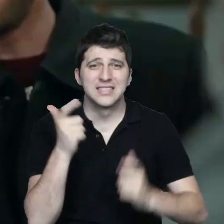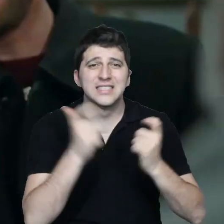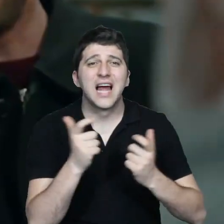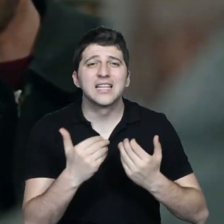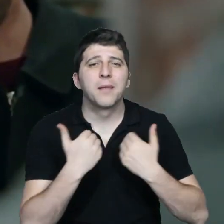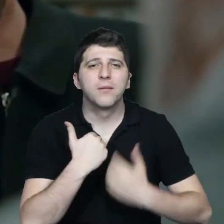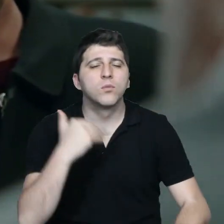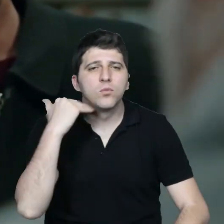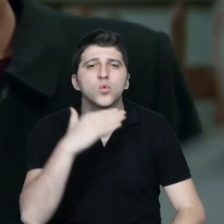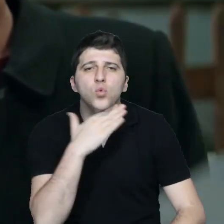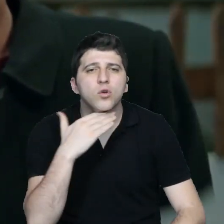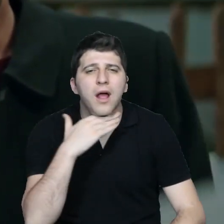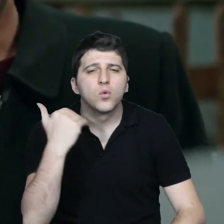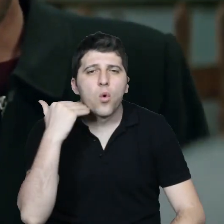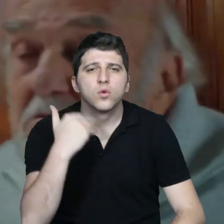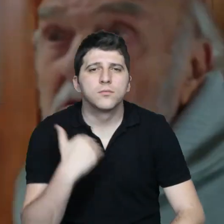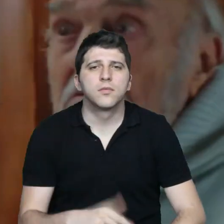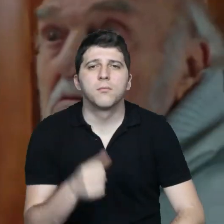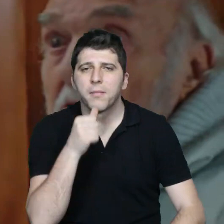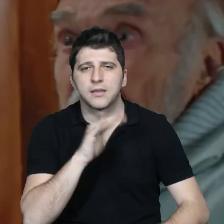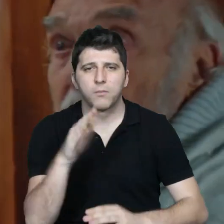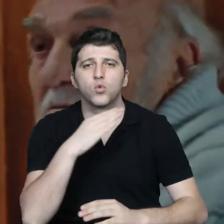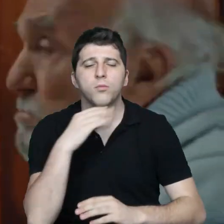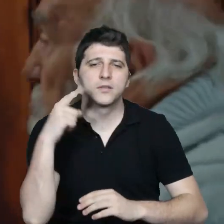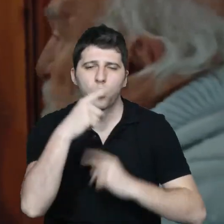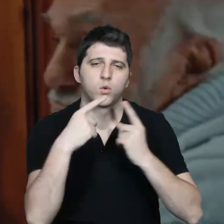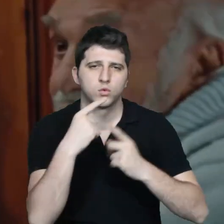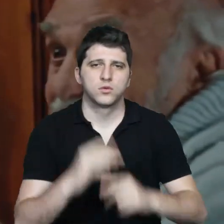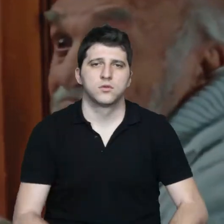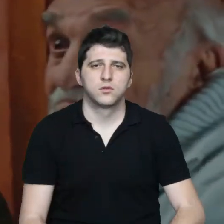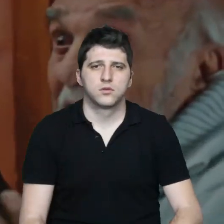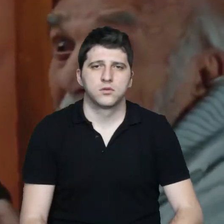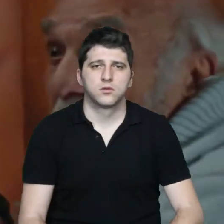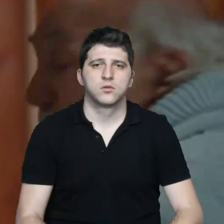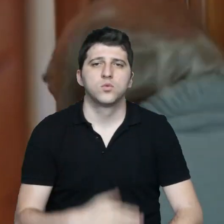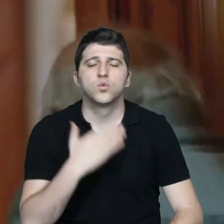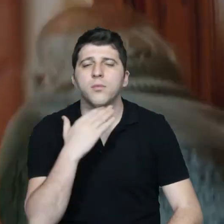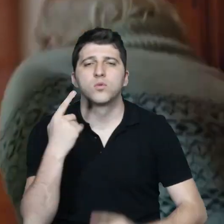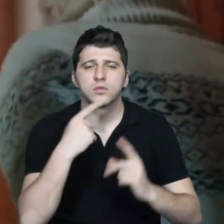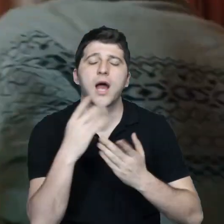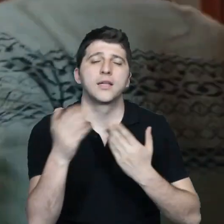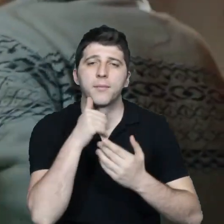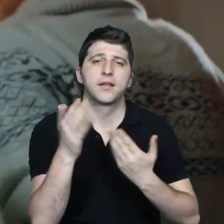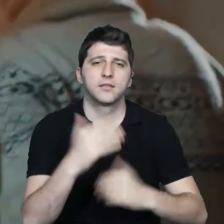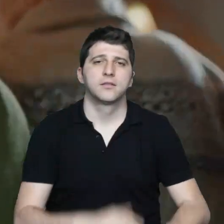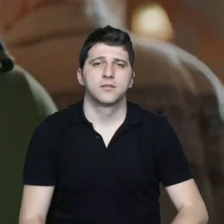Nerede benim kurbanlığım? Baba tamam, gel kurbanı içeride konuşuruz. Ne kurbanıyım şu? Hadi baba.